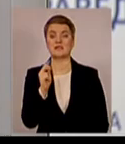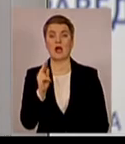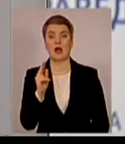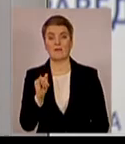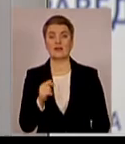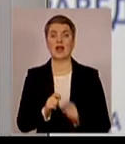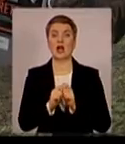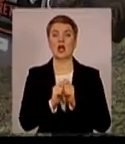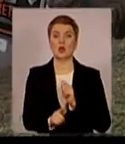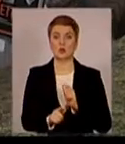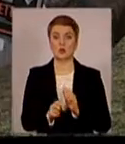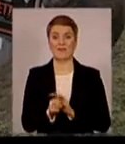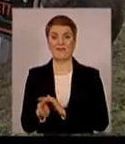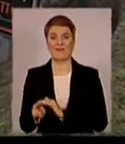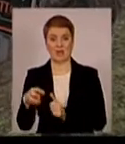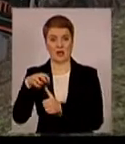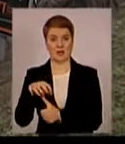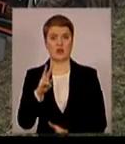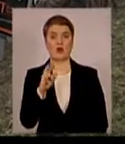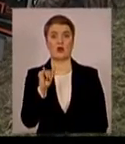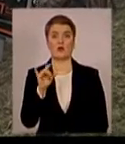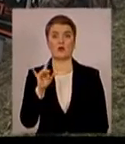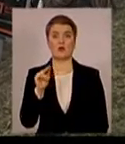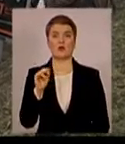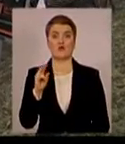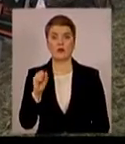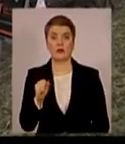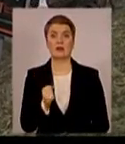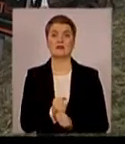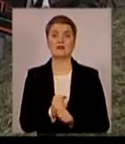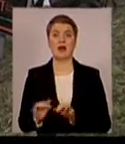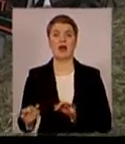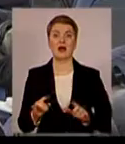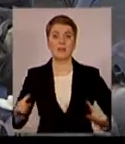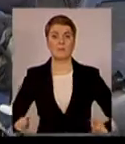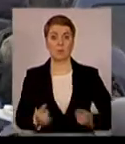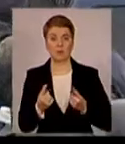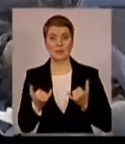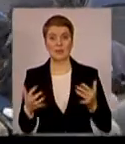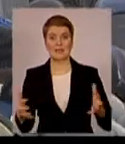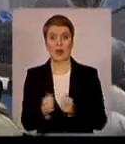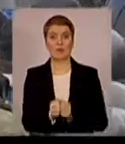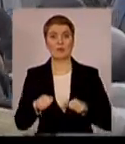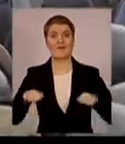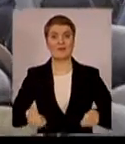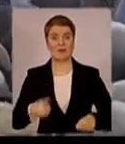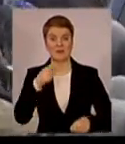гроші олігарха-втікача Сергія Курченка влаштовувало акції протесту задля захоплення влади. Вчора